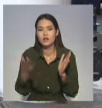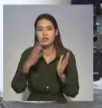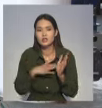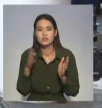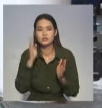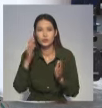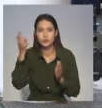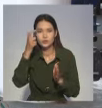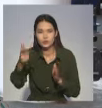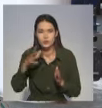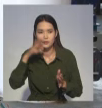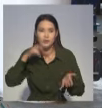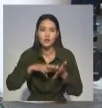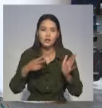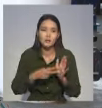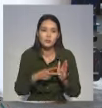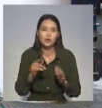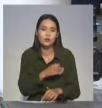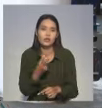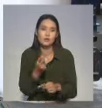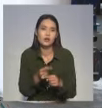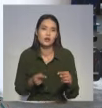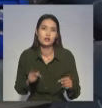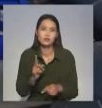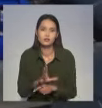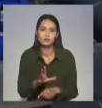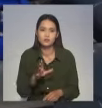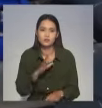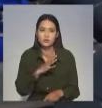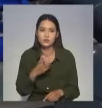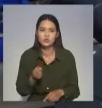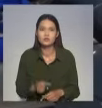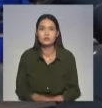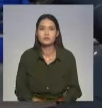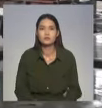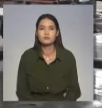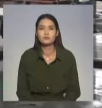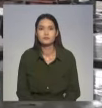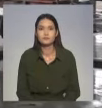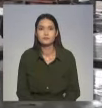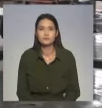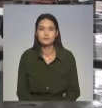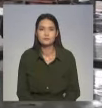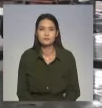не получится. В планах дать хотя бы половину. Светлана Сунгиреева, Фархад Шаткам, Астана Таймс, Актау.